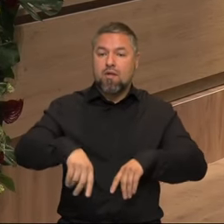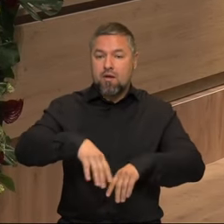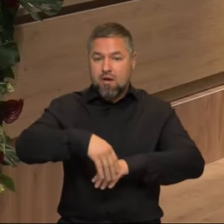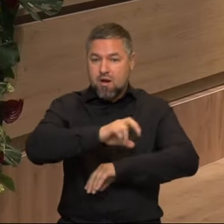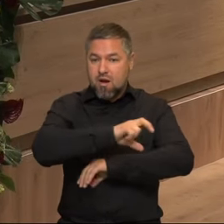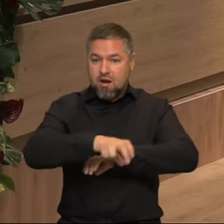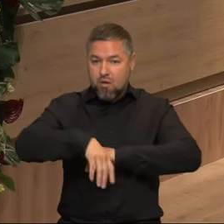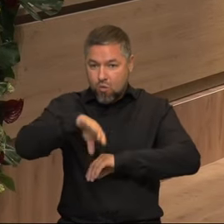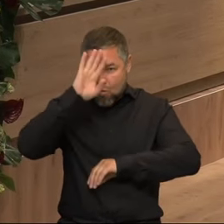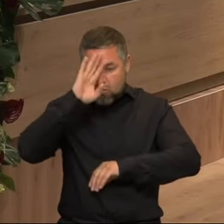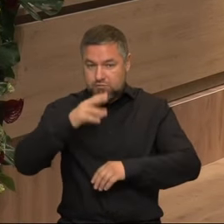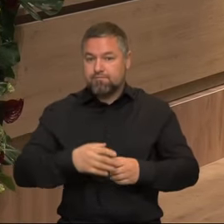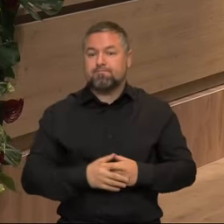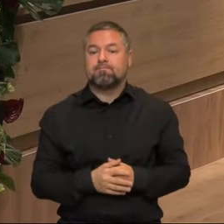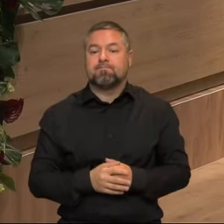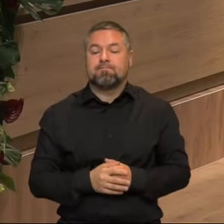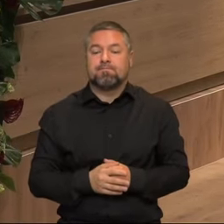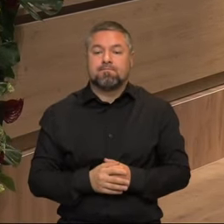Łódzkiej.